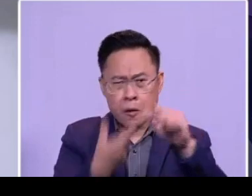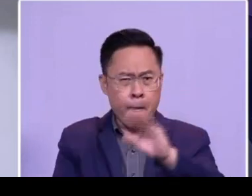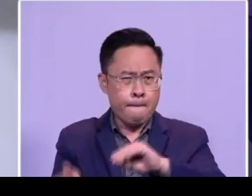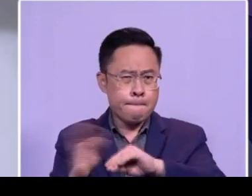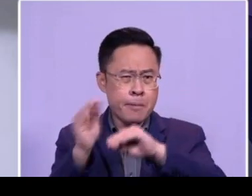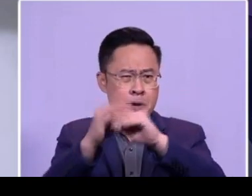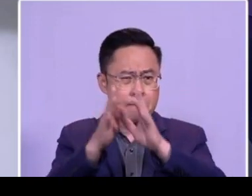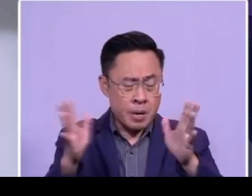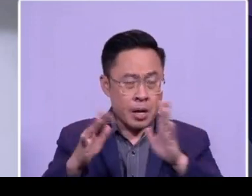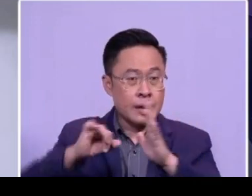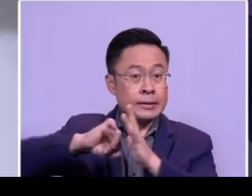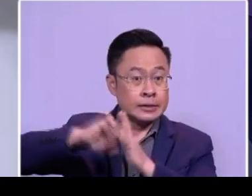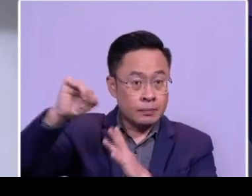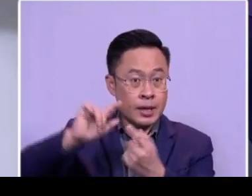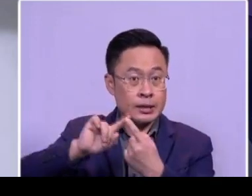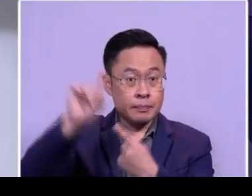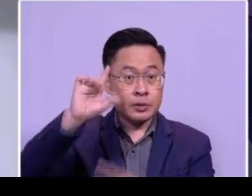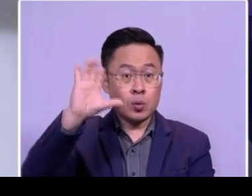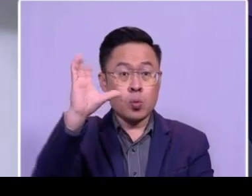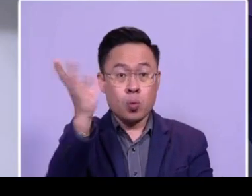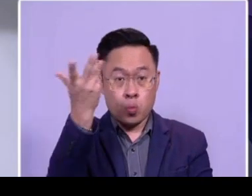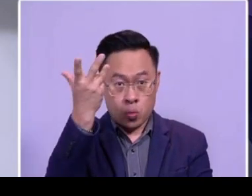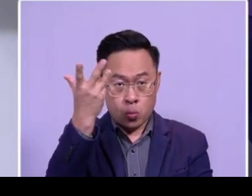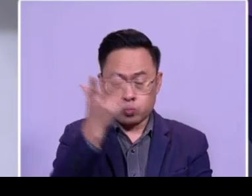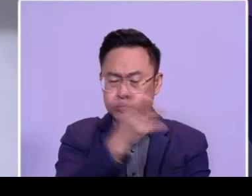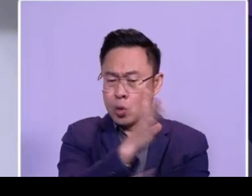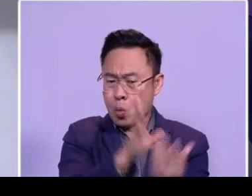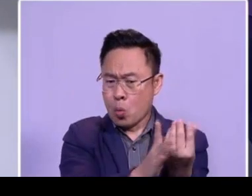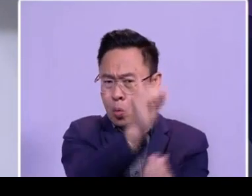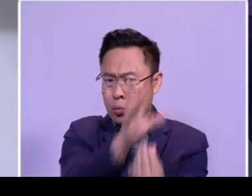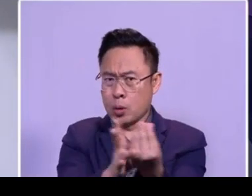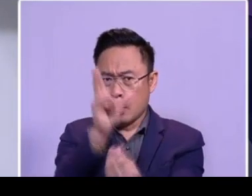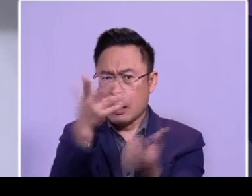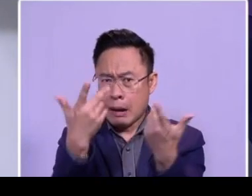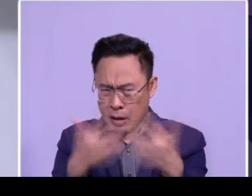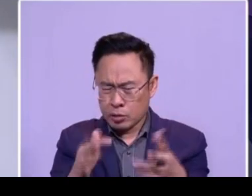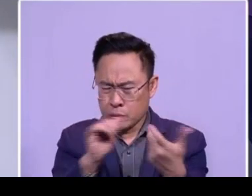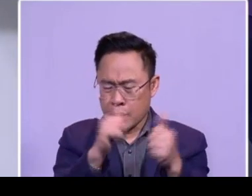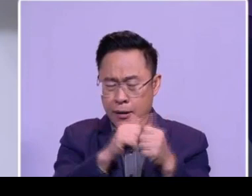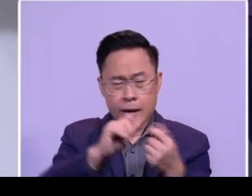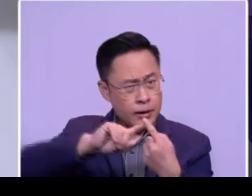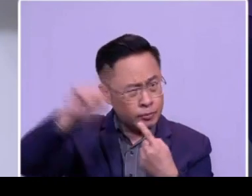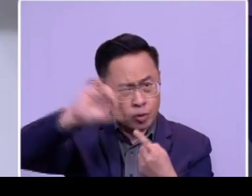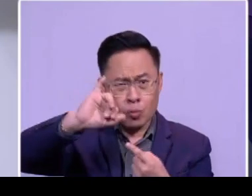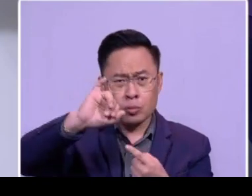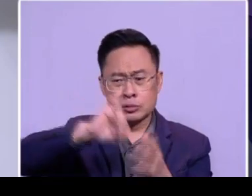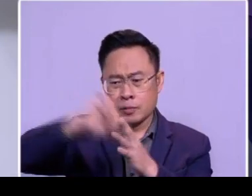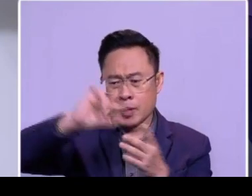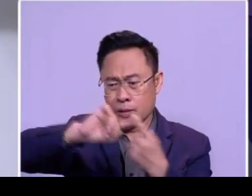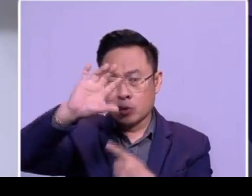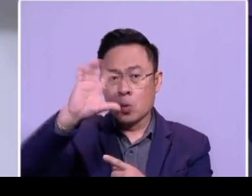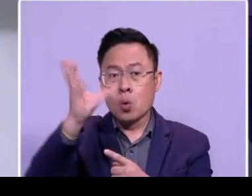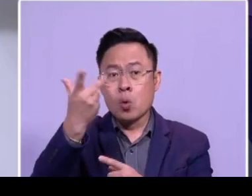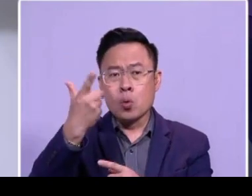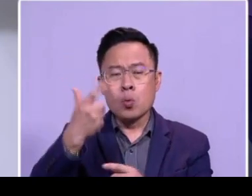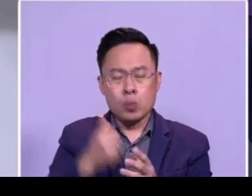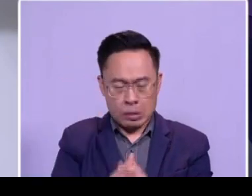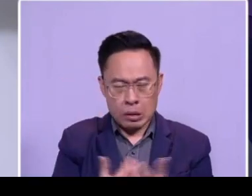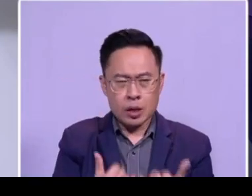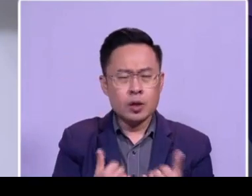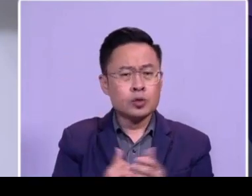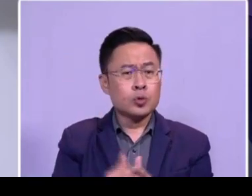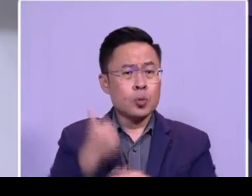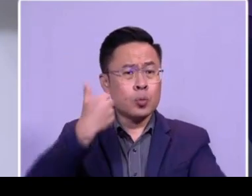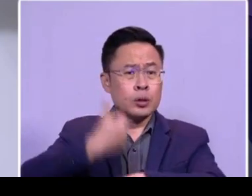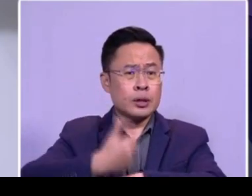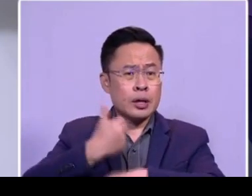ป็นอันดับหนึ่งของโลกติดต่อกันมาหลายสัปดาห์แล้วนะคะขณะเดียวกันทางด้านผู้บังคับการจังหวัดเชียงใหม่นะคะก็สั่งเร่งล่ามือเ